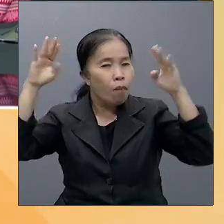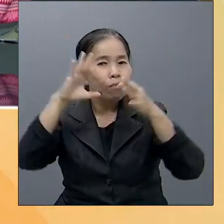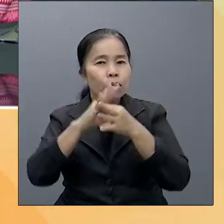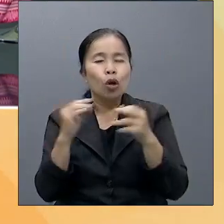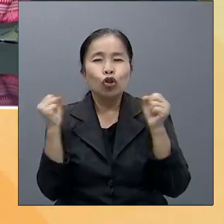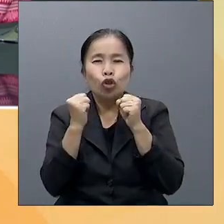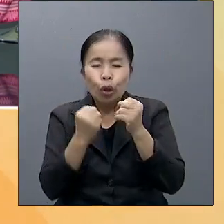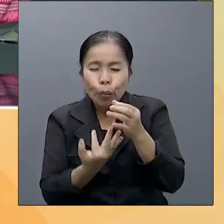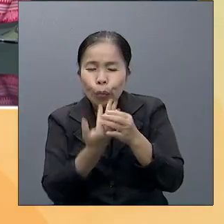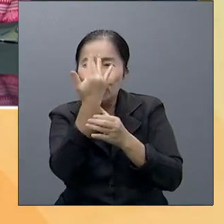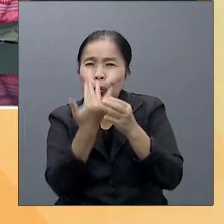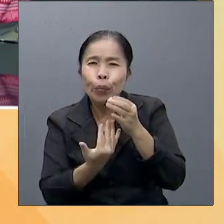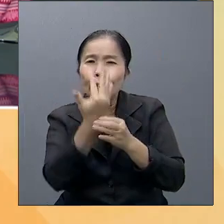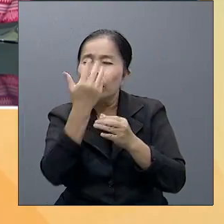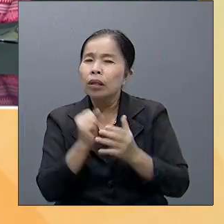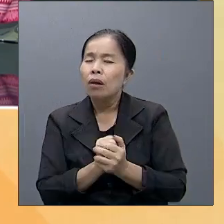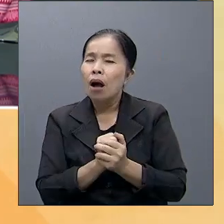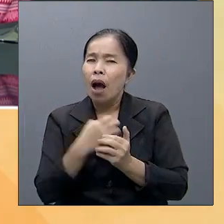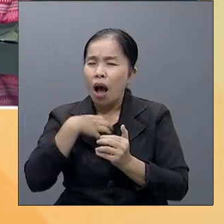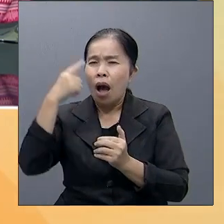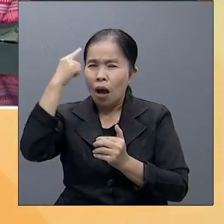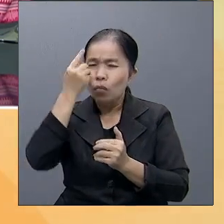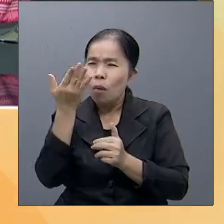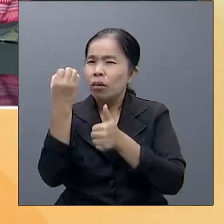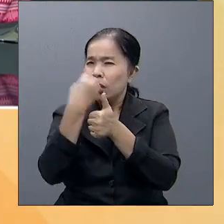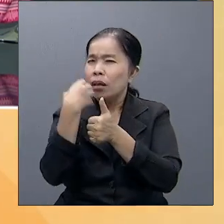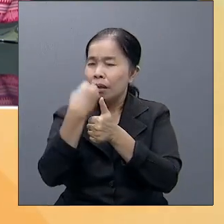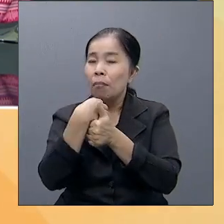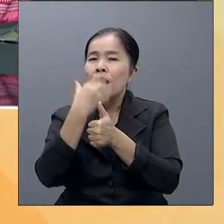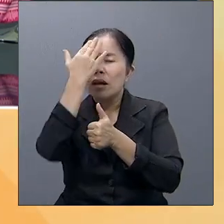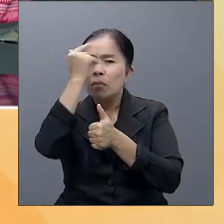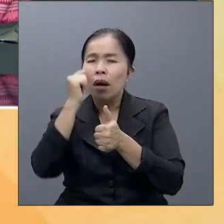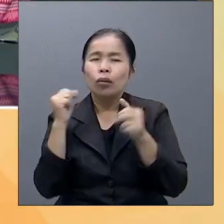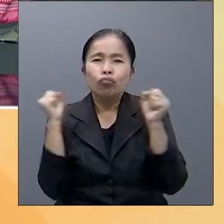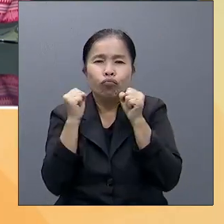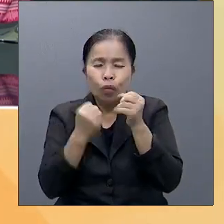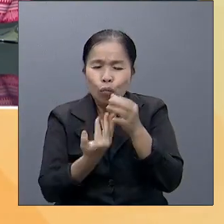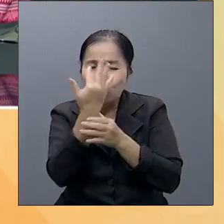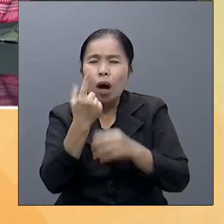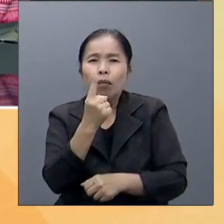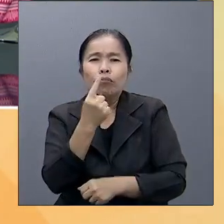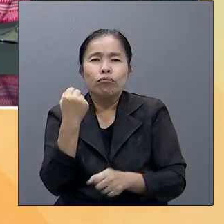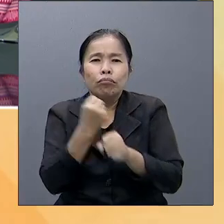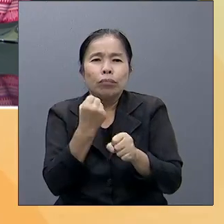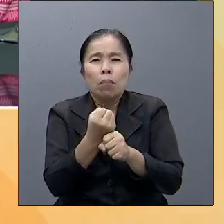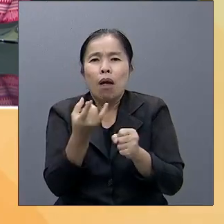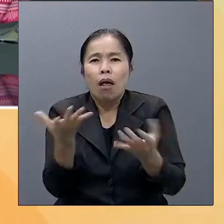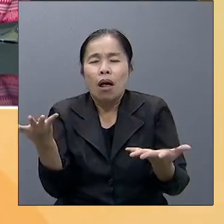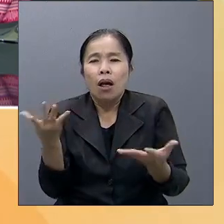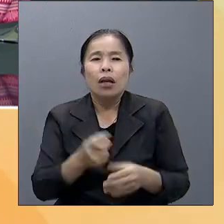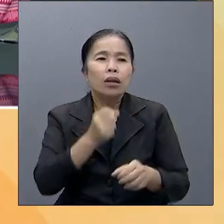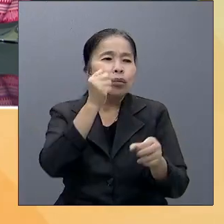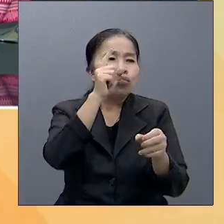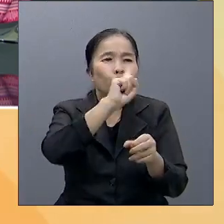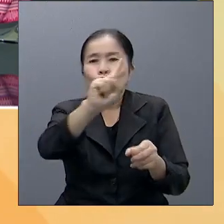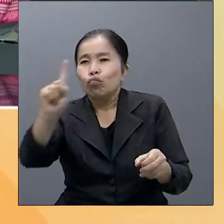จนเหลวกันหน่อยอยากให้อาจารย์ให้ความรู้กับเรา2คนและคุณผู้ชมครับว่าไนโตรเจนนั้นเนี่ยมีหน้าที่อะไรแล้วในปัจจุบันเนี่ยมันอยู่ในไหนได้บ้